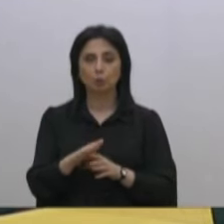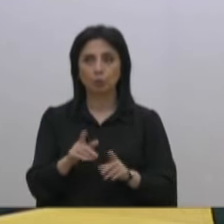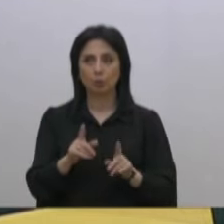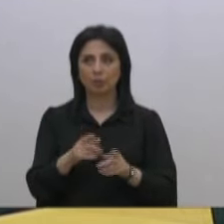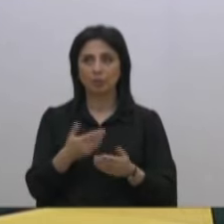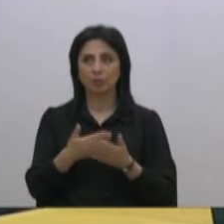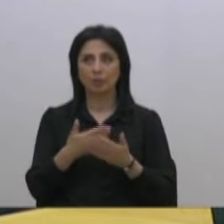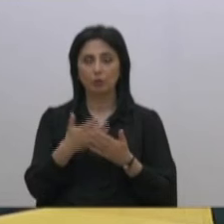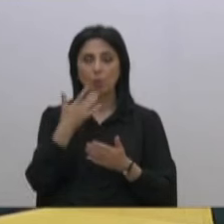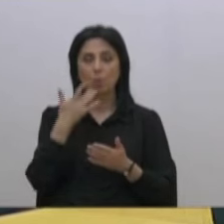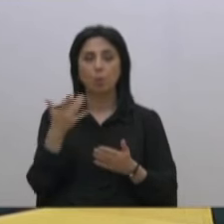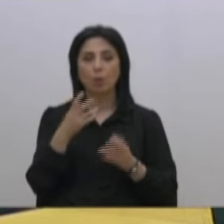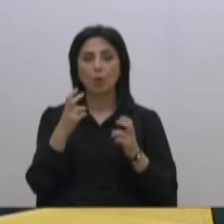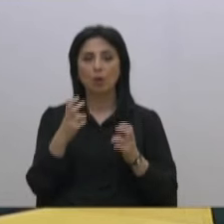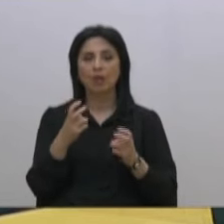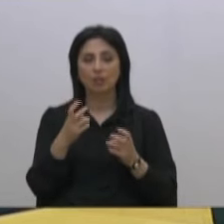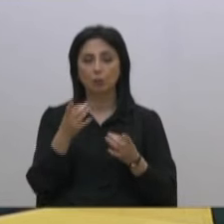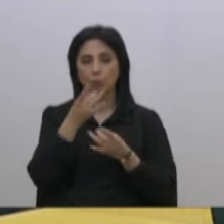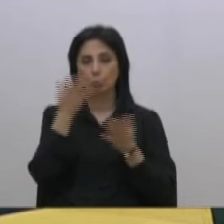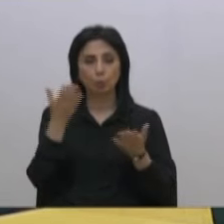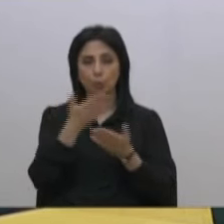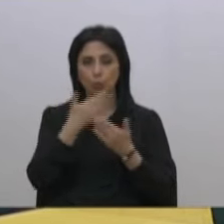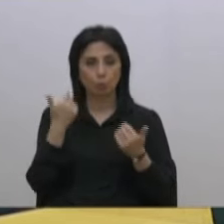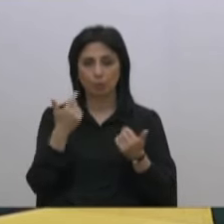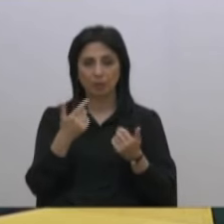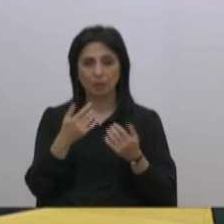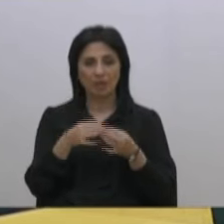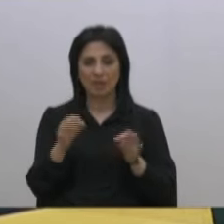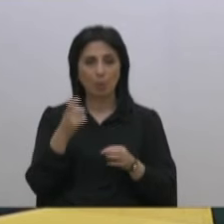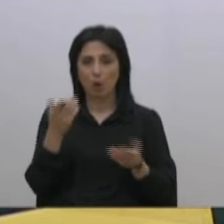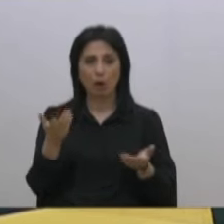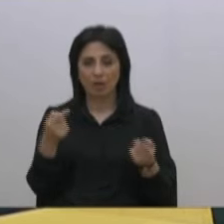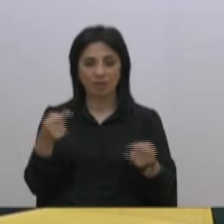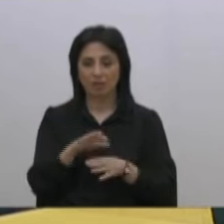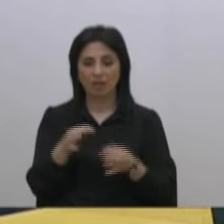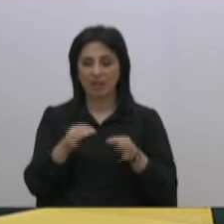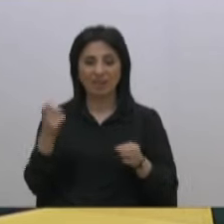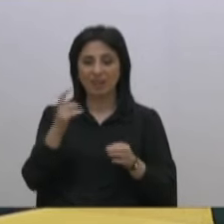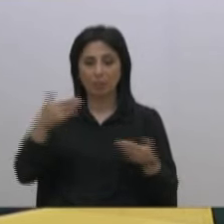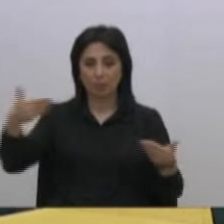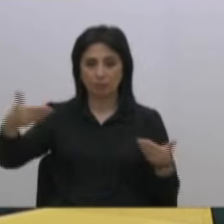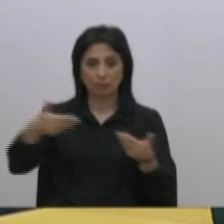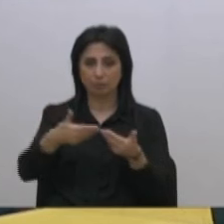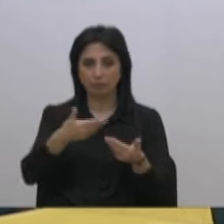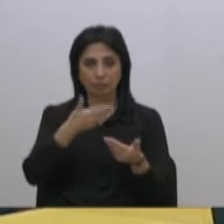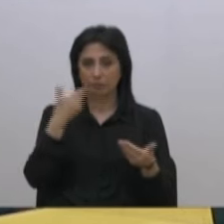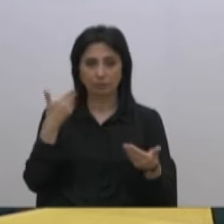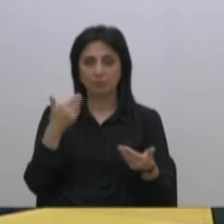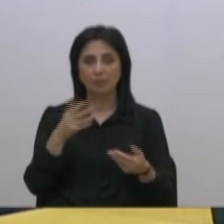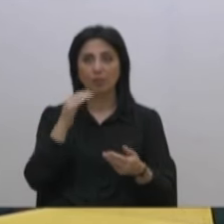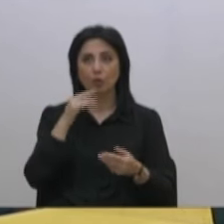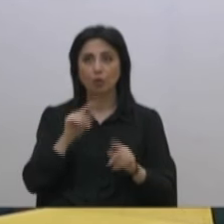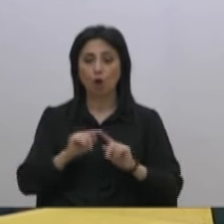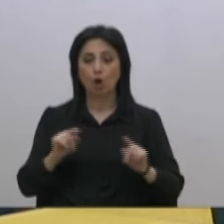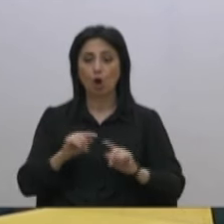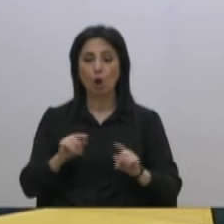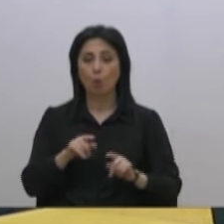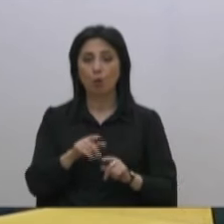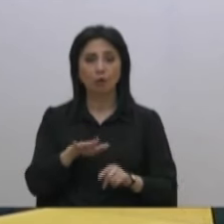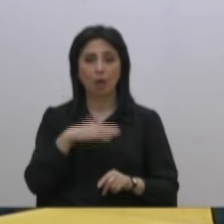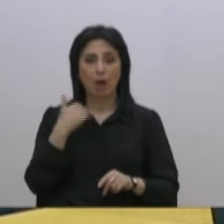ანომალიური პოლიტიკური კულტურა დემოკრატიისთვის, დემოკრატიასთან არის შეუთავსებელი, როდესაც ოპოზიციას